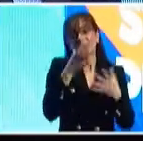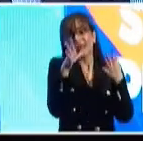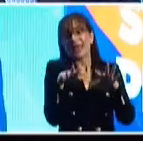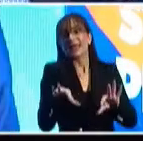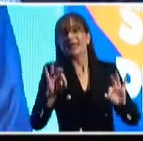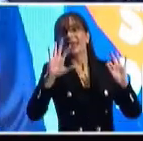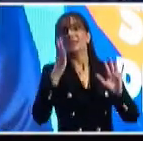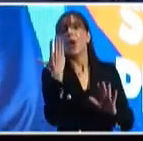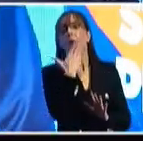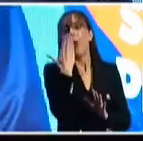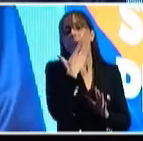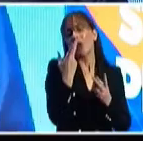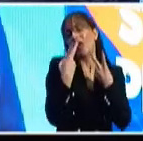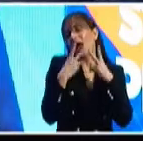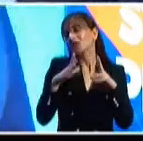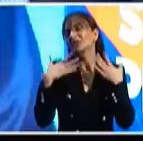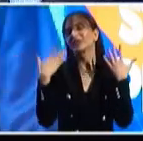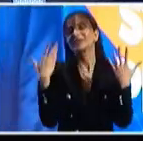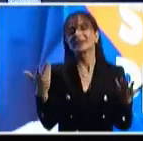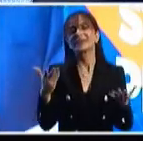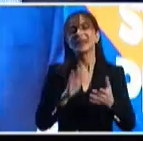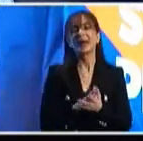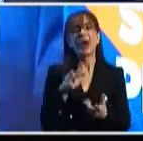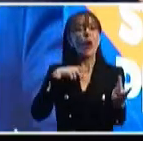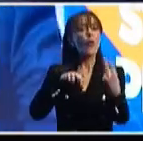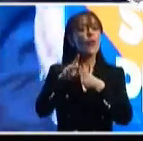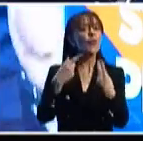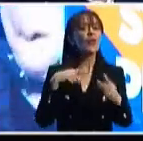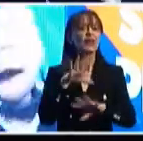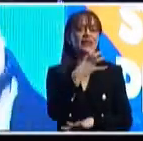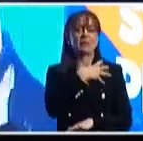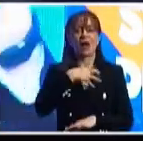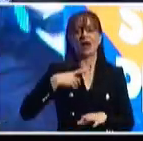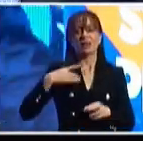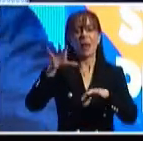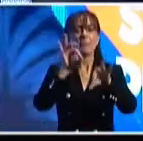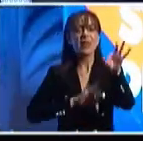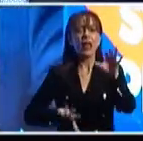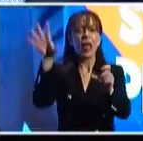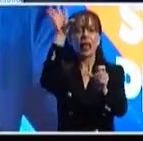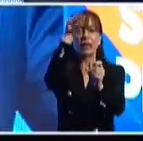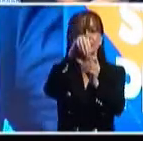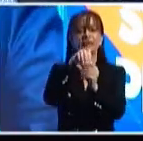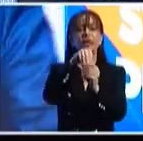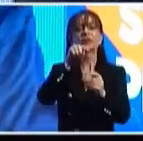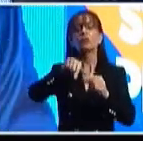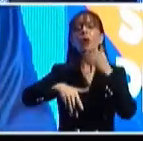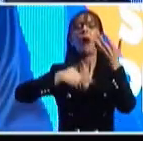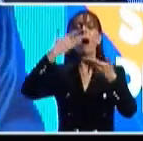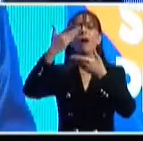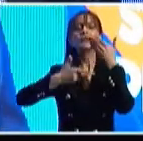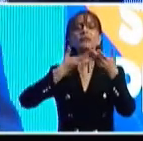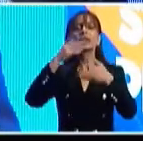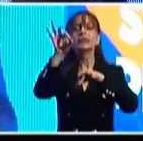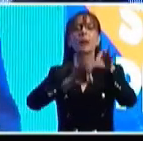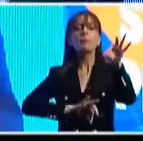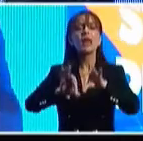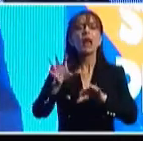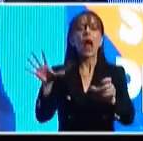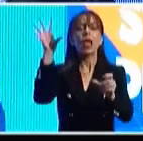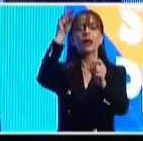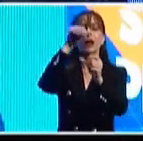de hayata geçireceğiz. Ulaşım ana planı kapsamında, işte bu anlattığım ana plan kapsamında